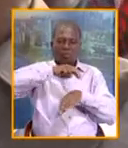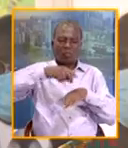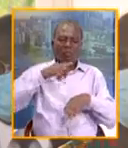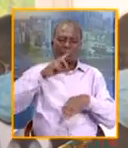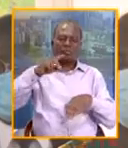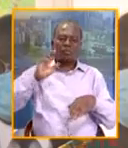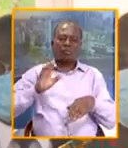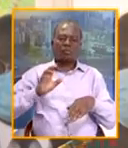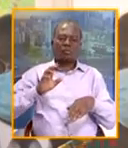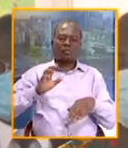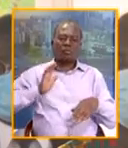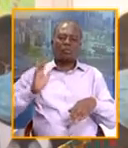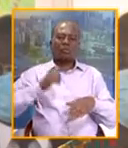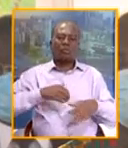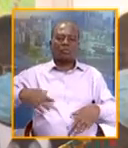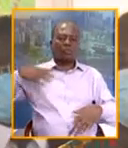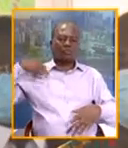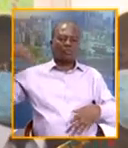notre candidat